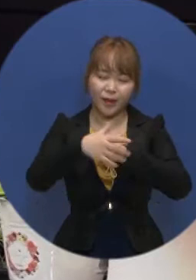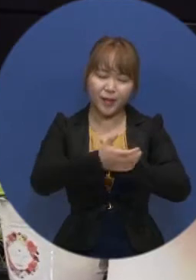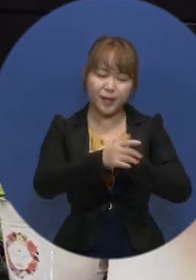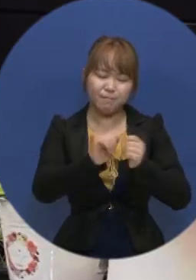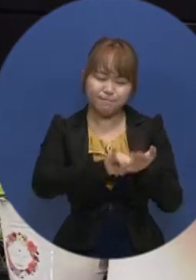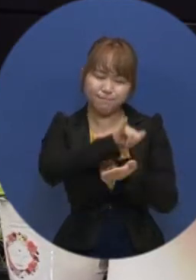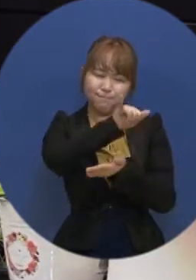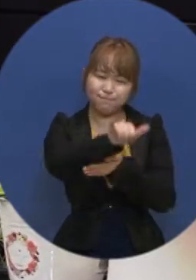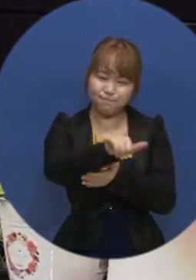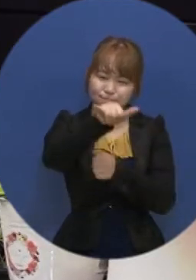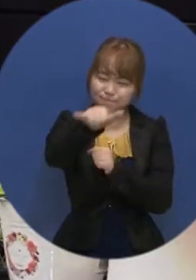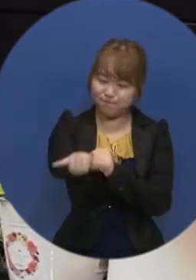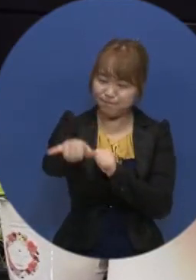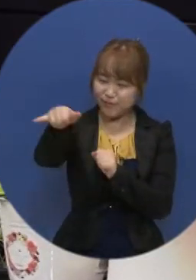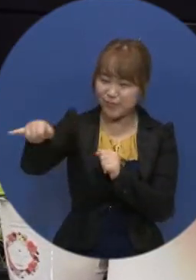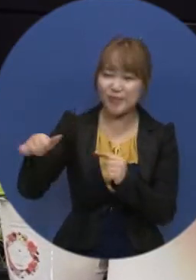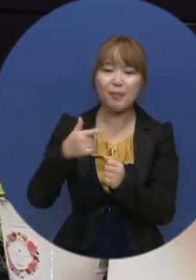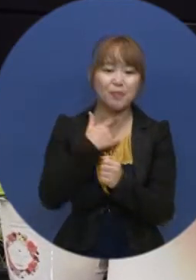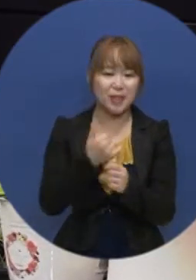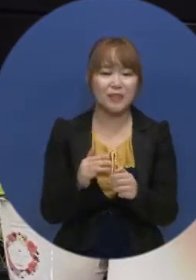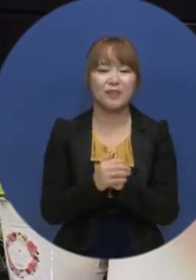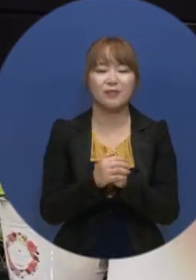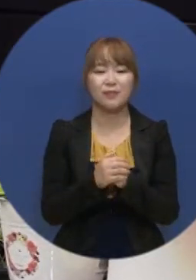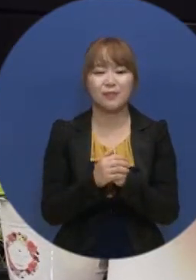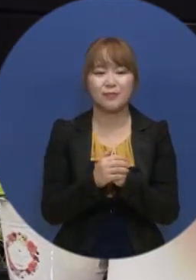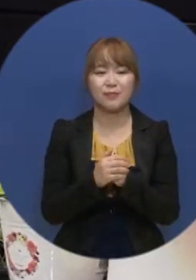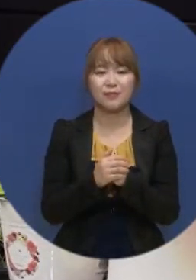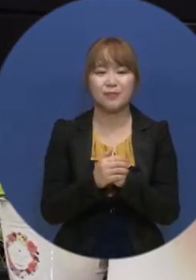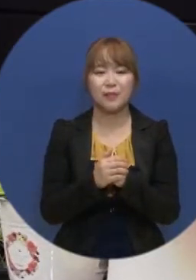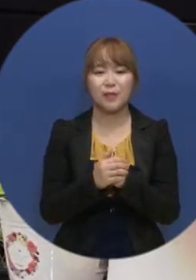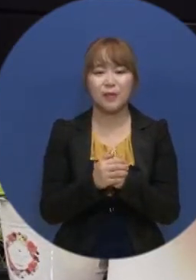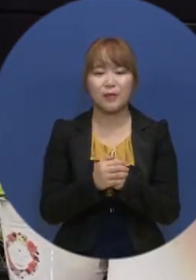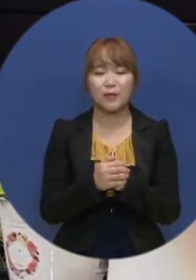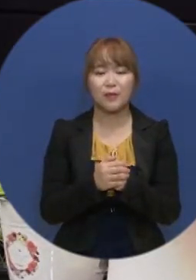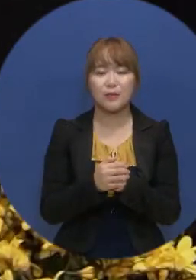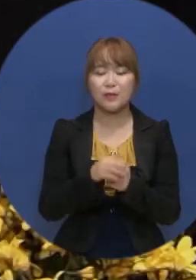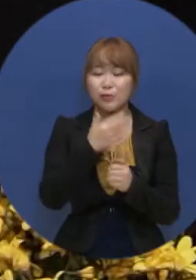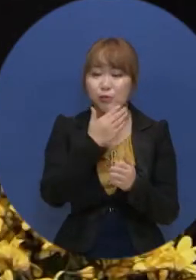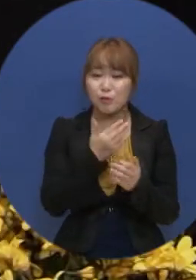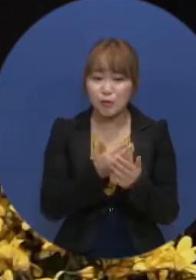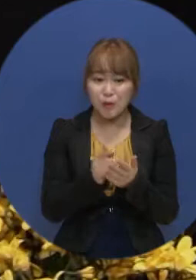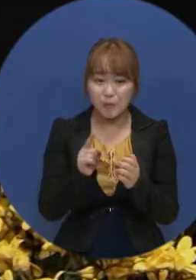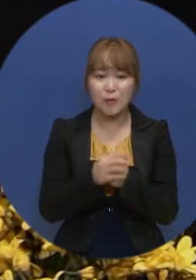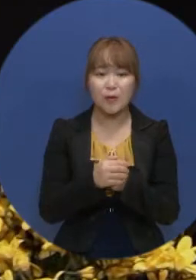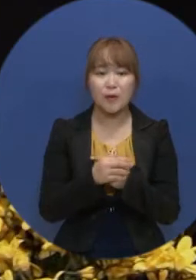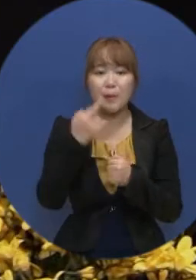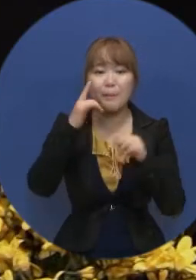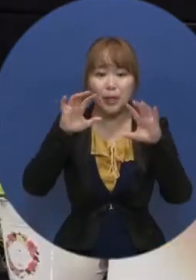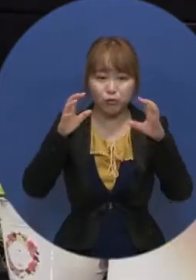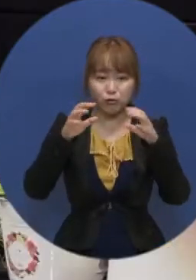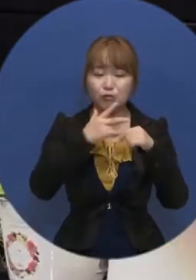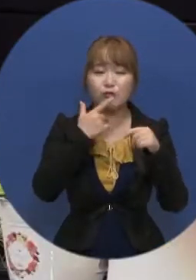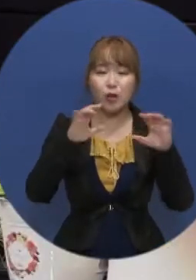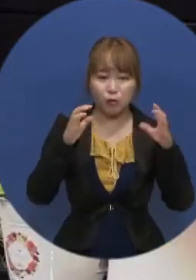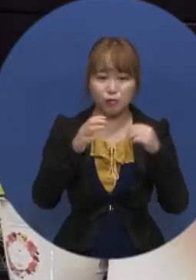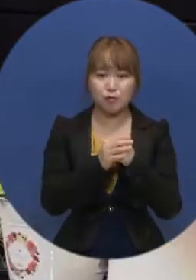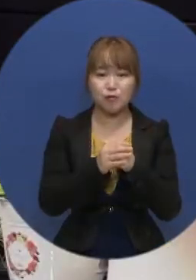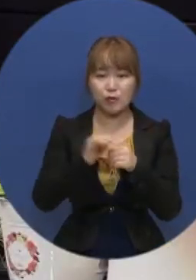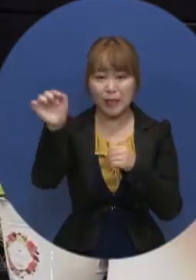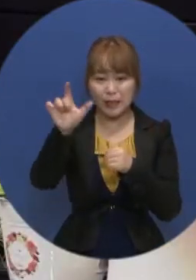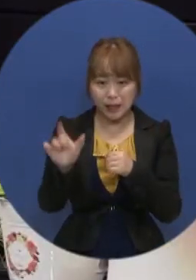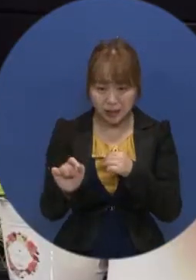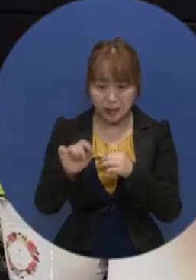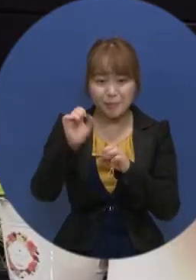돌았죠, 세계. 네, 그래서 네. 중요한 거는 미국, 네. 영국, 네. 이태리